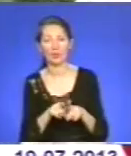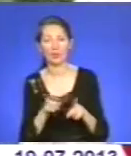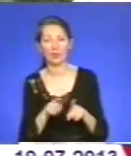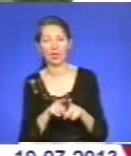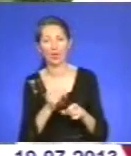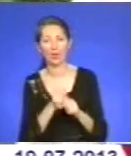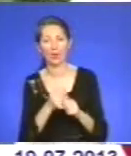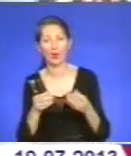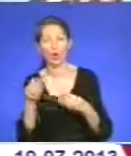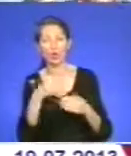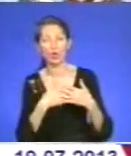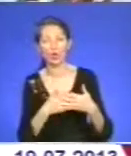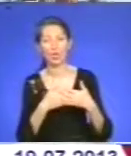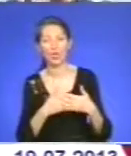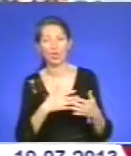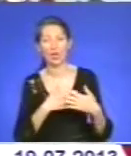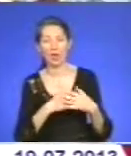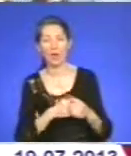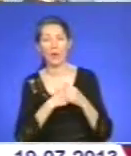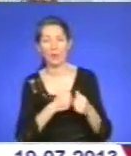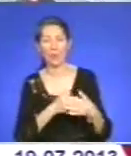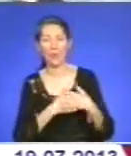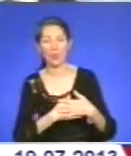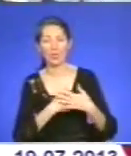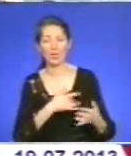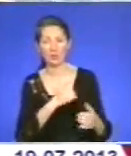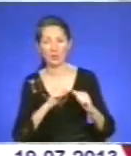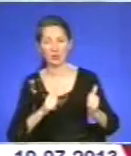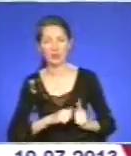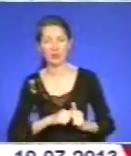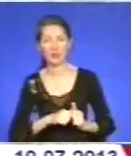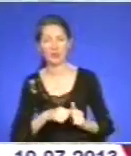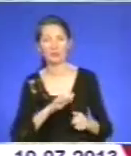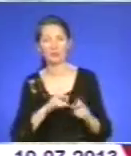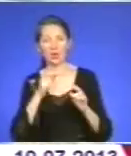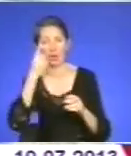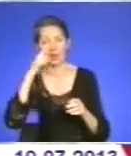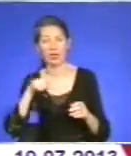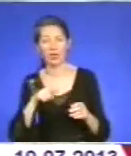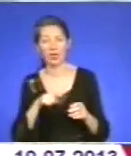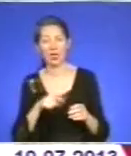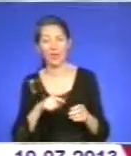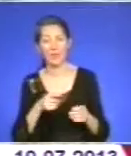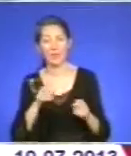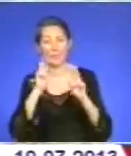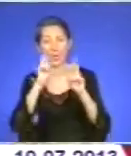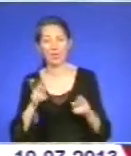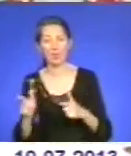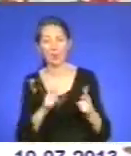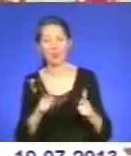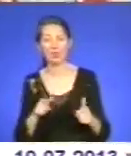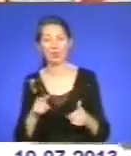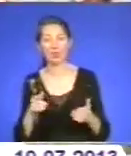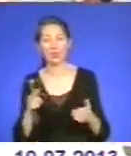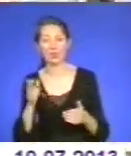масаж серця. Знання та виконання елементарних правил поведінки на водних об'єктах – запорука вашої безпеки та